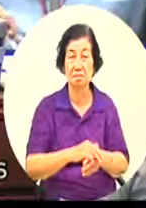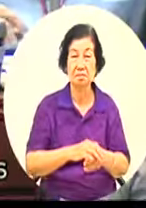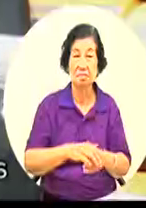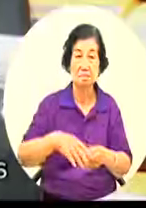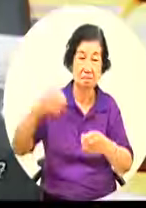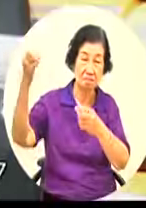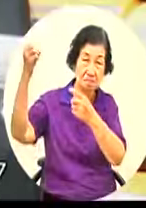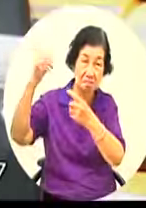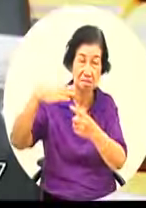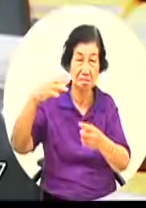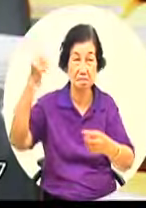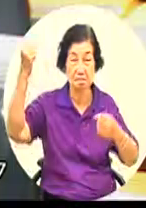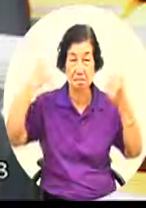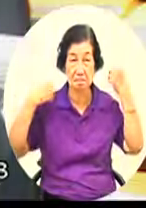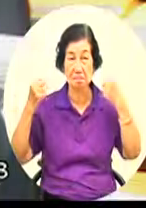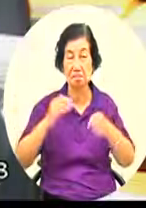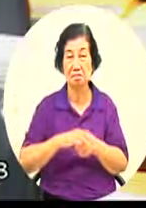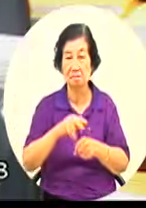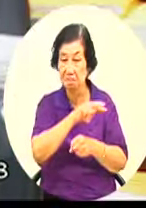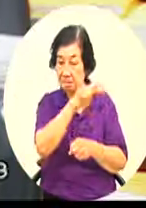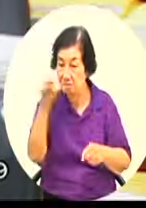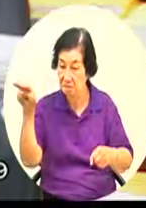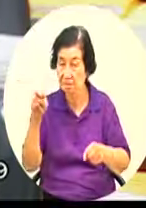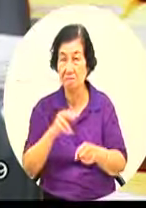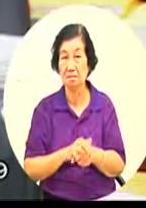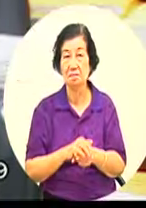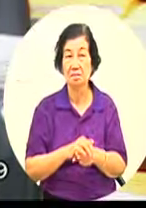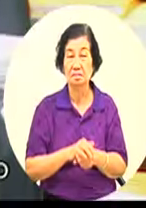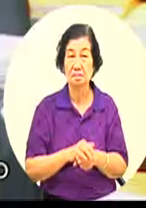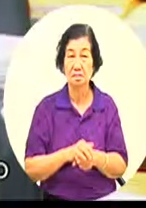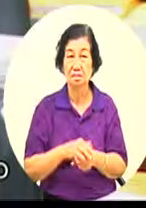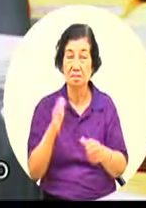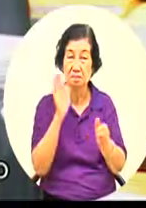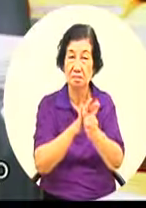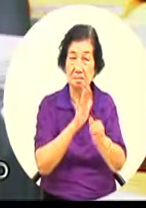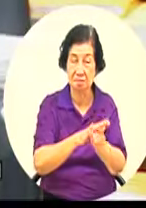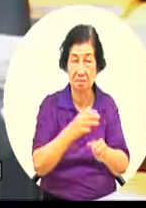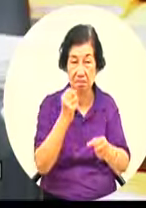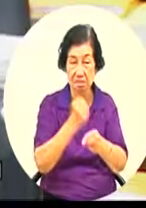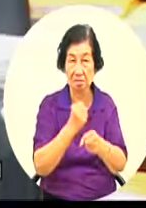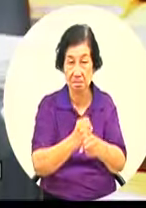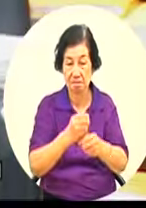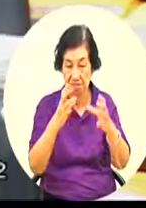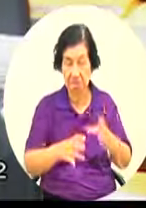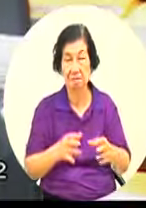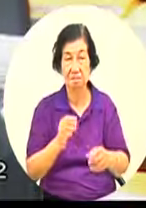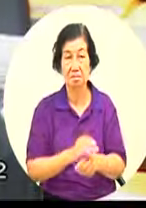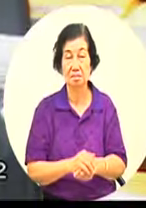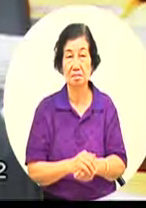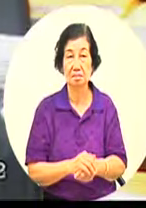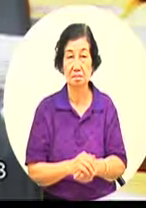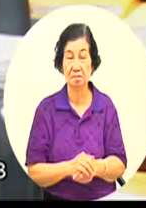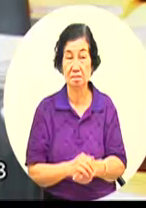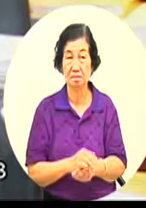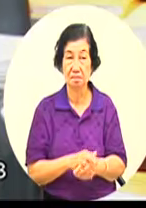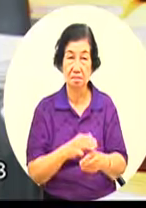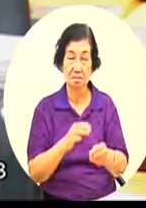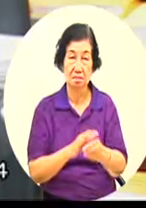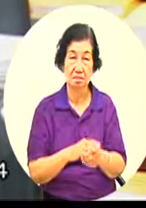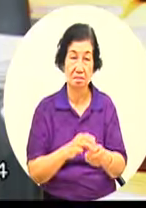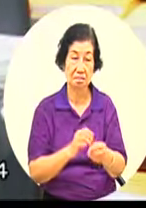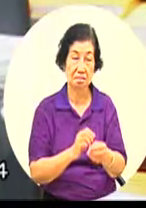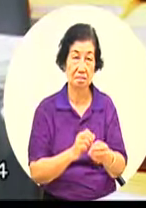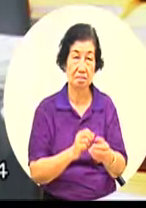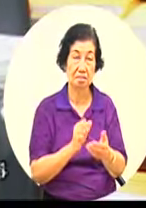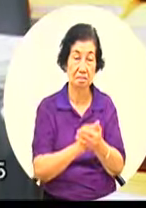经看的都不想看了，为什么还有你们还会让他这样做呢？你们应该主动告诉他说，你这个报告不要再用这